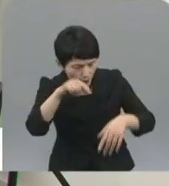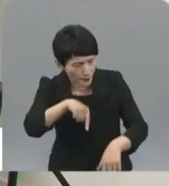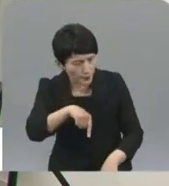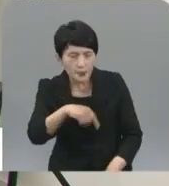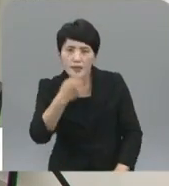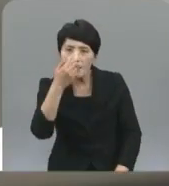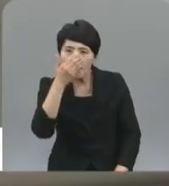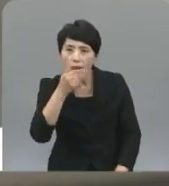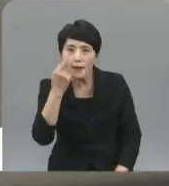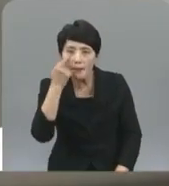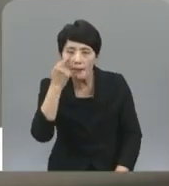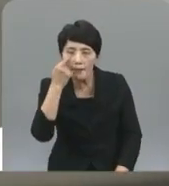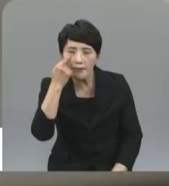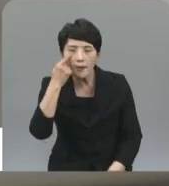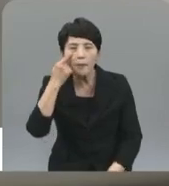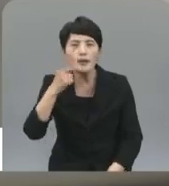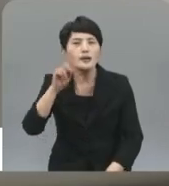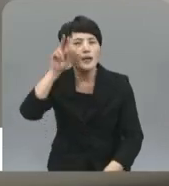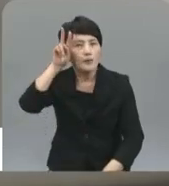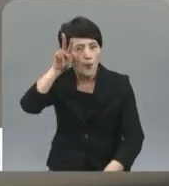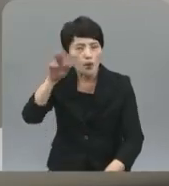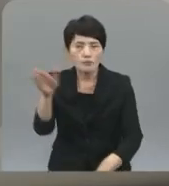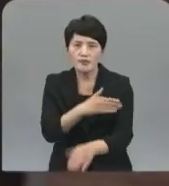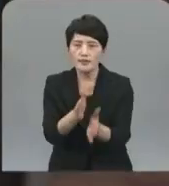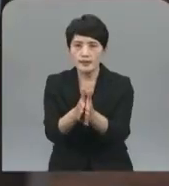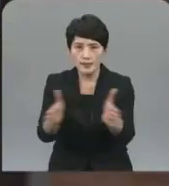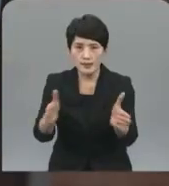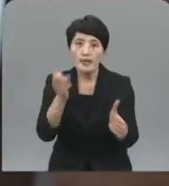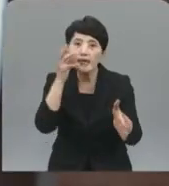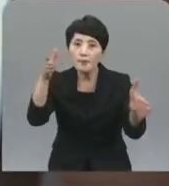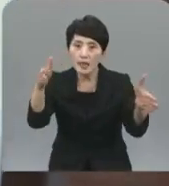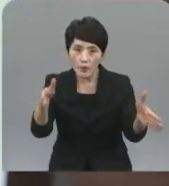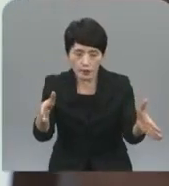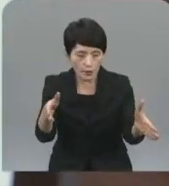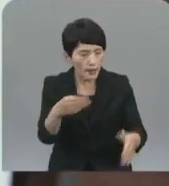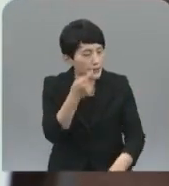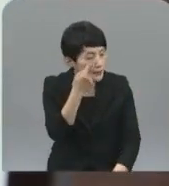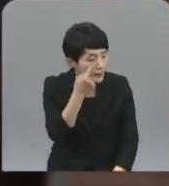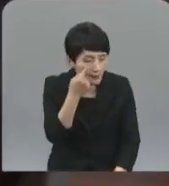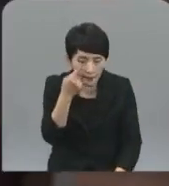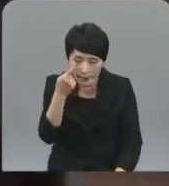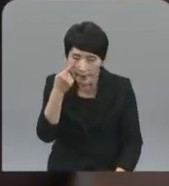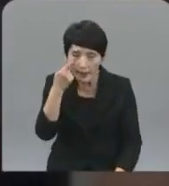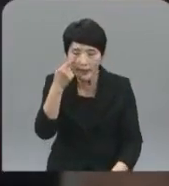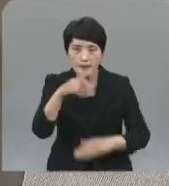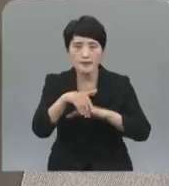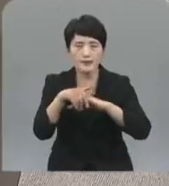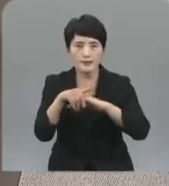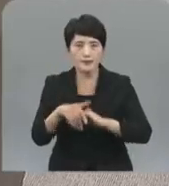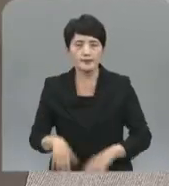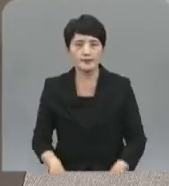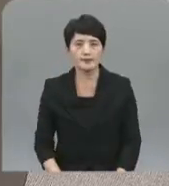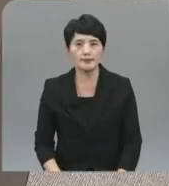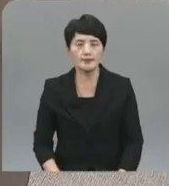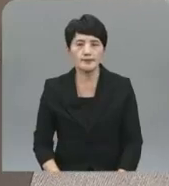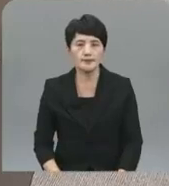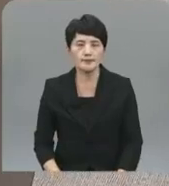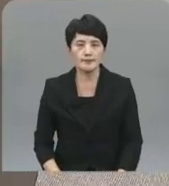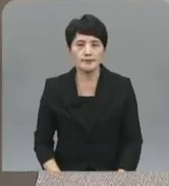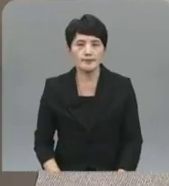sẽ dành thời gian trong 3 tháng tới để bệnh nhân và cơ sở y tế thích ứng với việc khám chữa bệnh không tiếp xúc trực tiếp